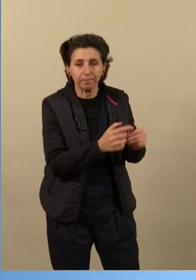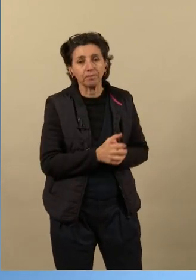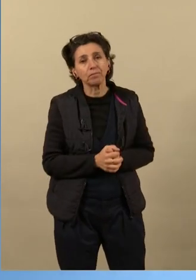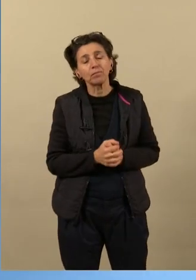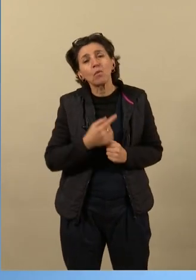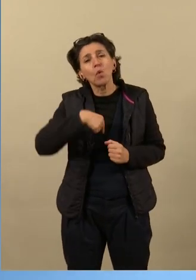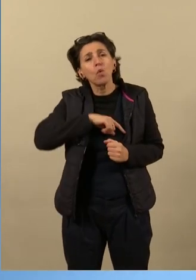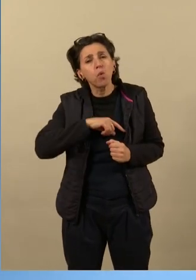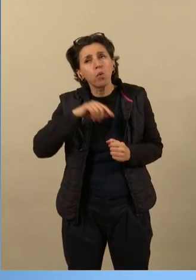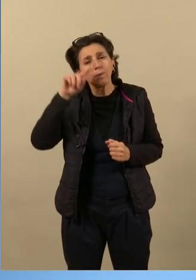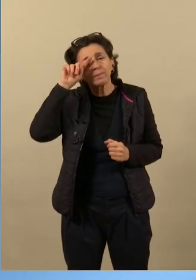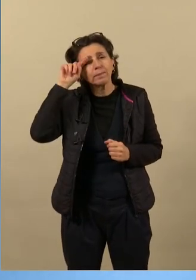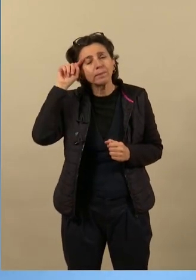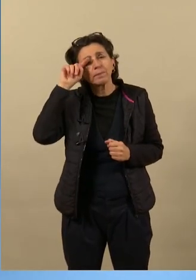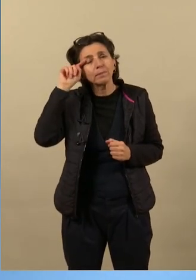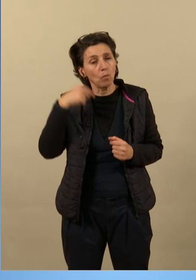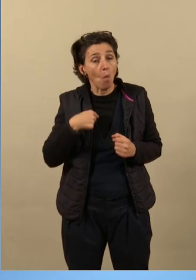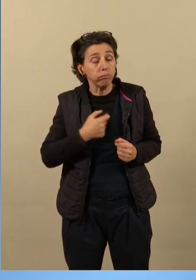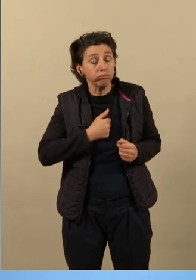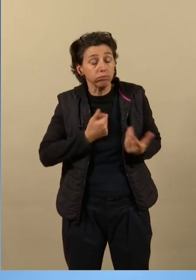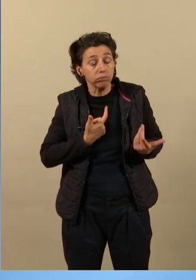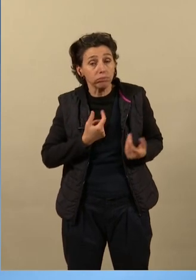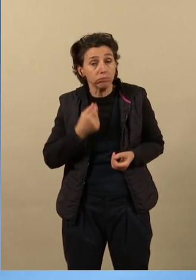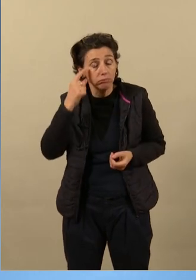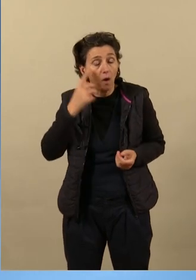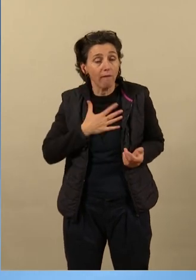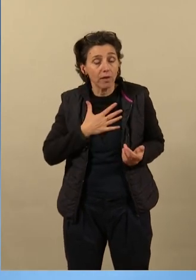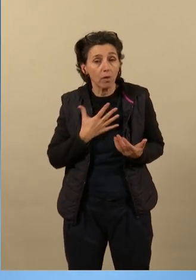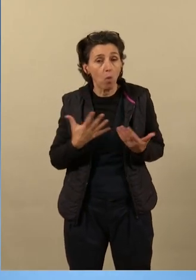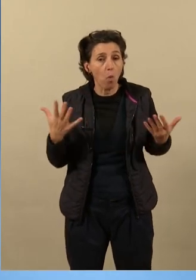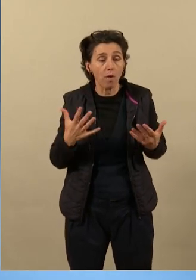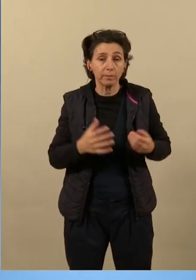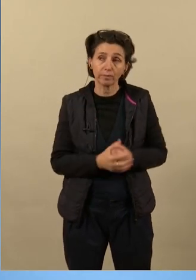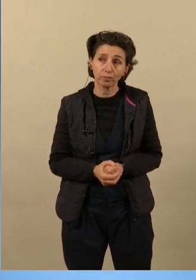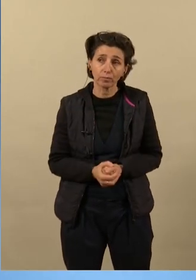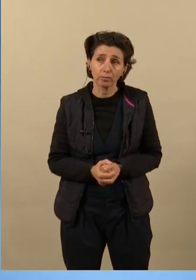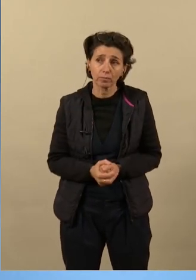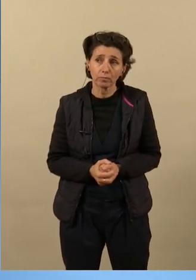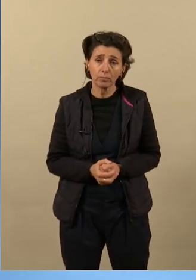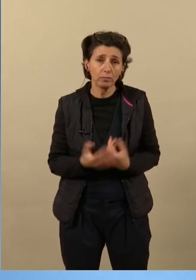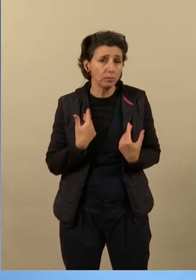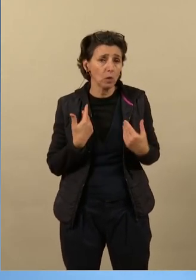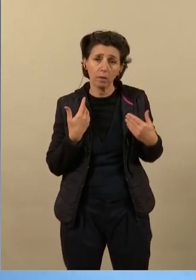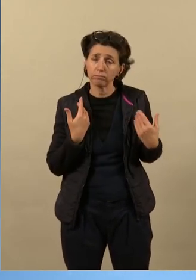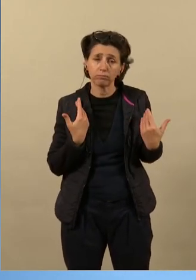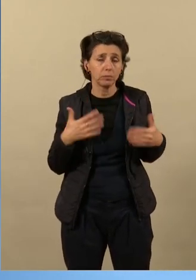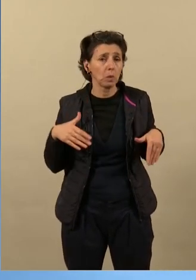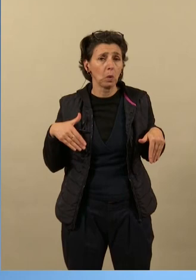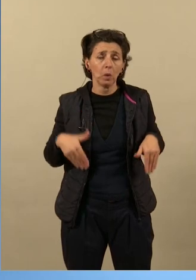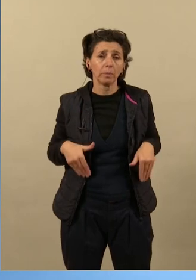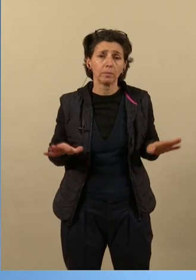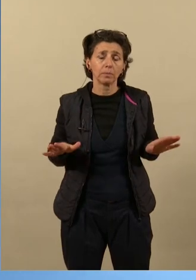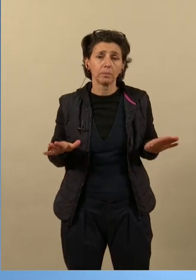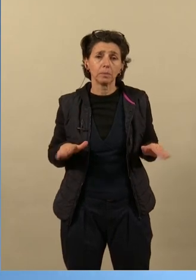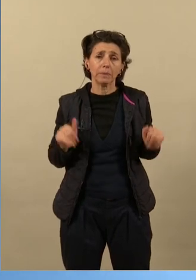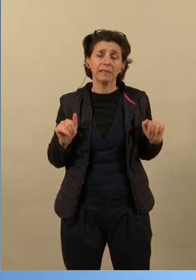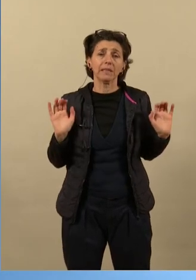notre position et ma position là-dessus c'est que je ne peux que m'abstenir m'abstenir non pas